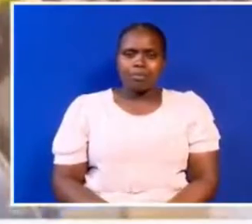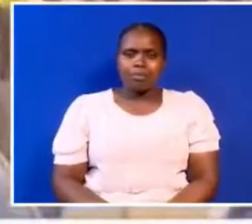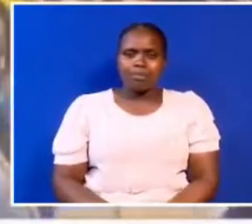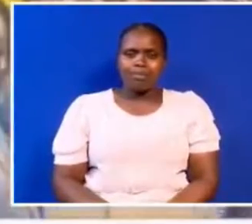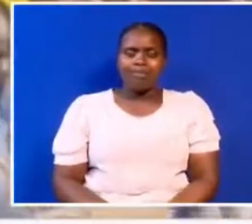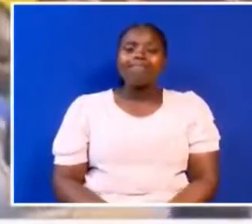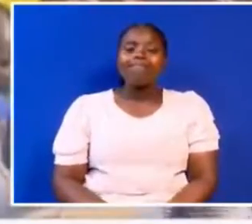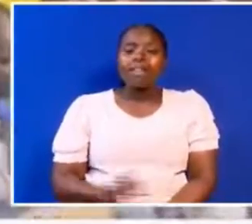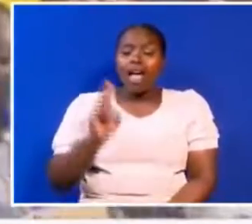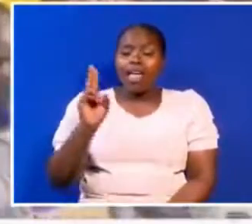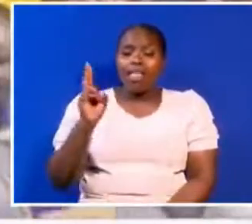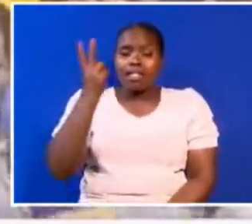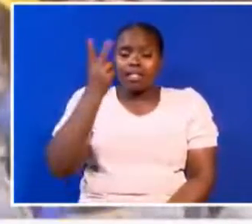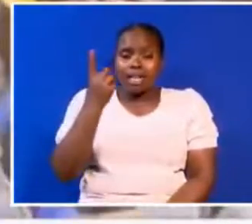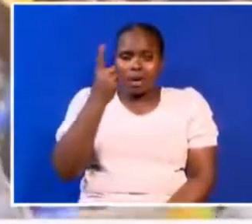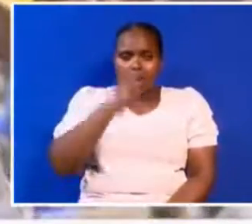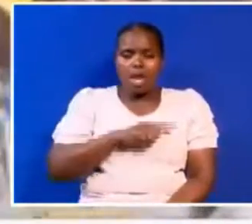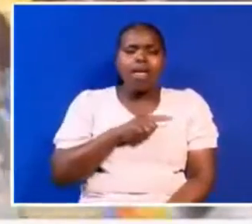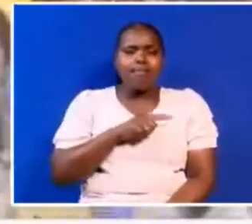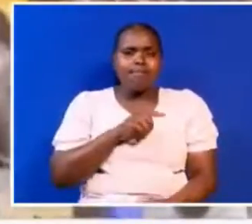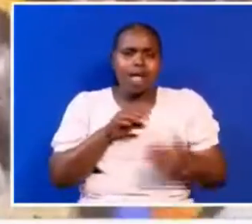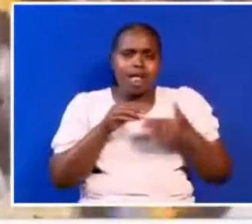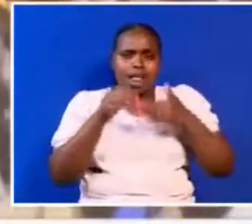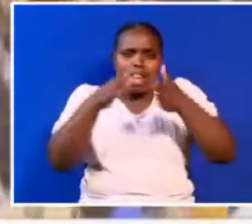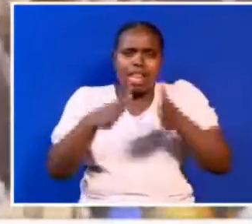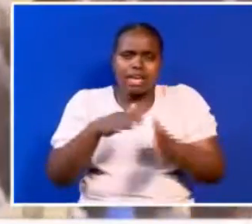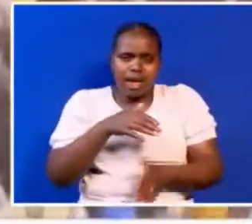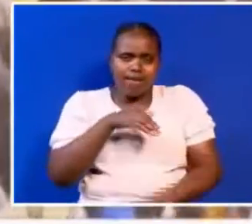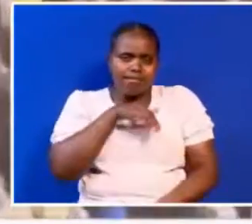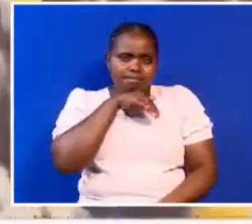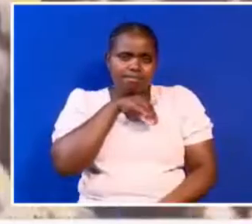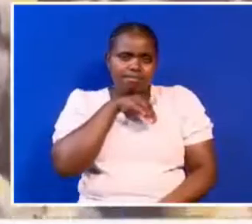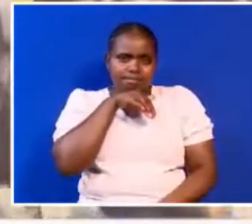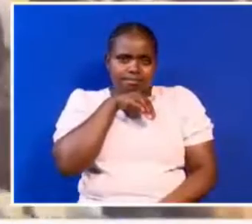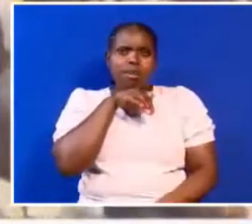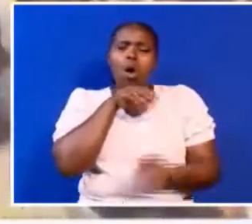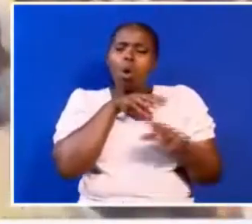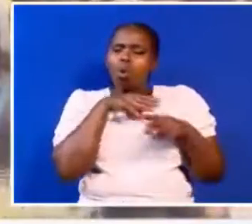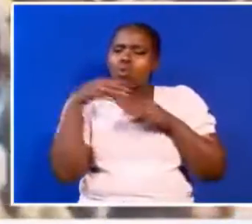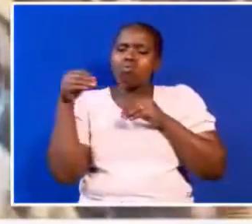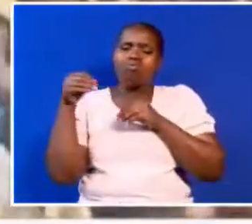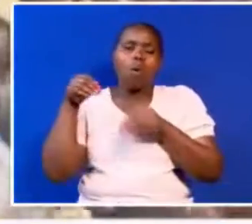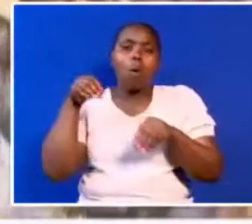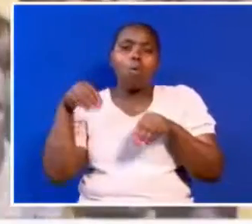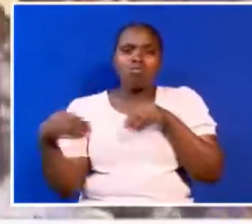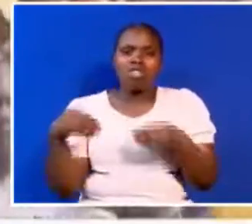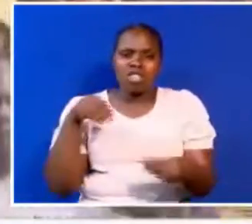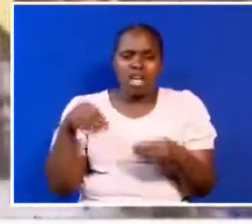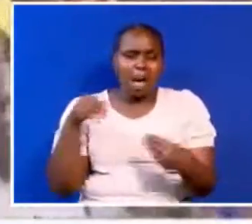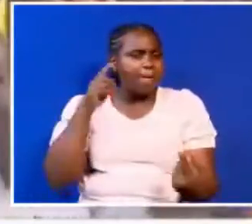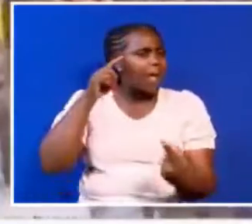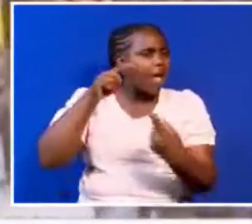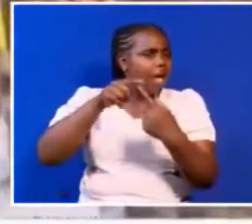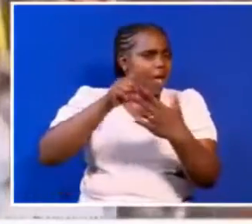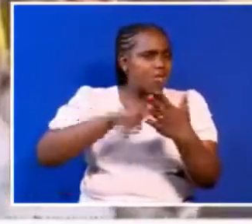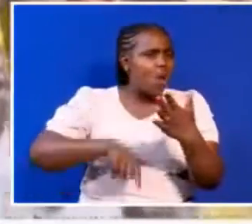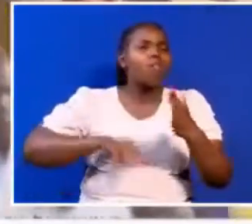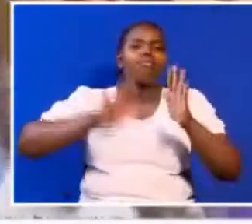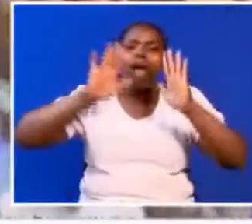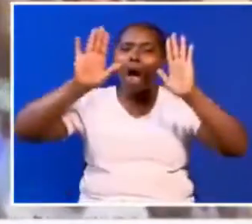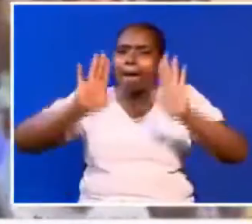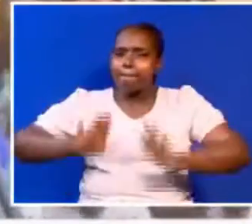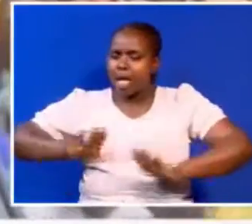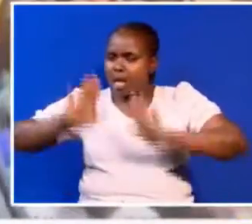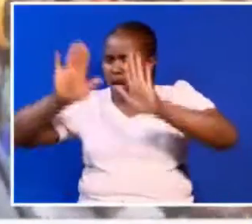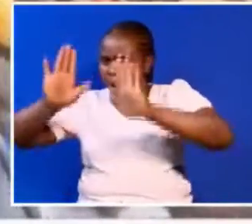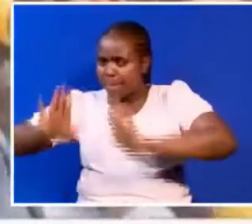Kwa siku ya pili kinara wa Azimio la Umoja Raila Odinga akajimwayamwaya Busia, shughuli rasmi ikiwa ni sakasaka za kura